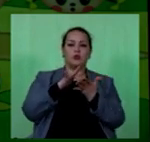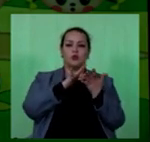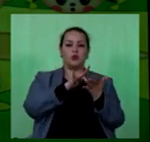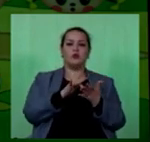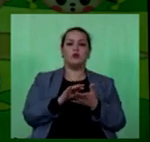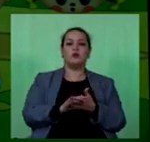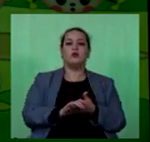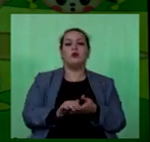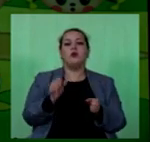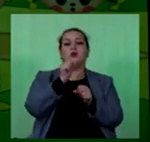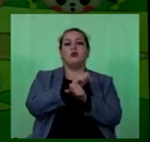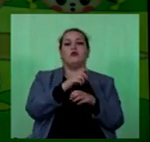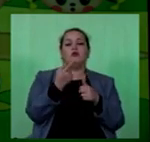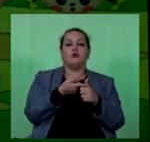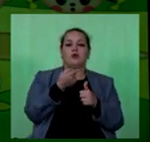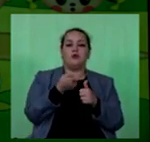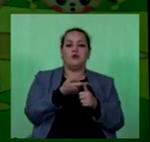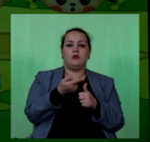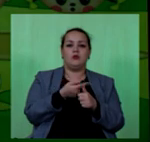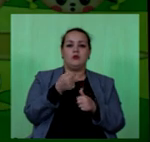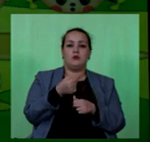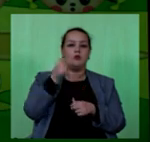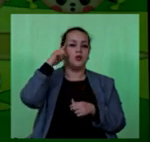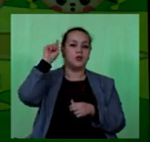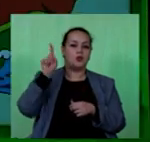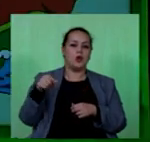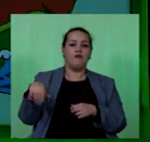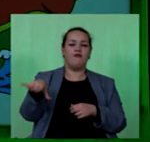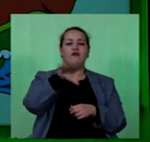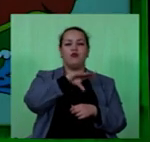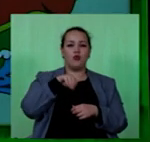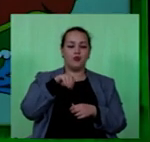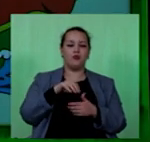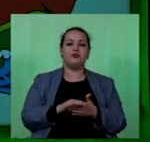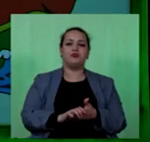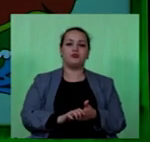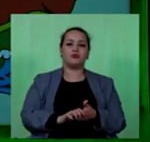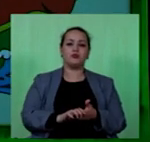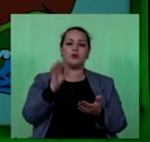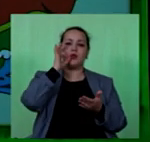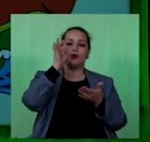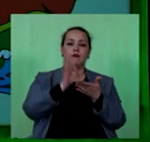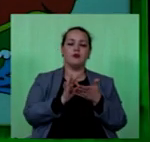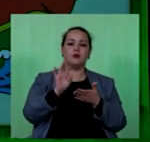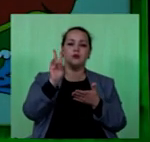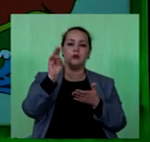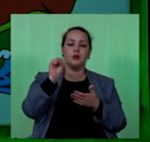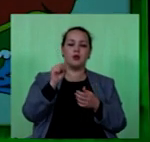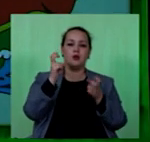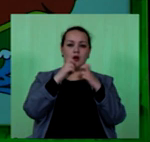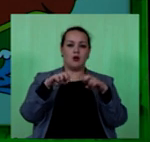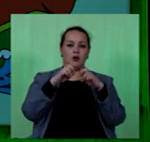наша остановка называется знаем все ответим на тестовые